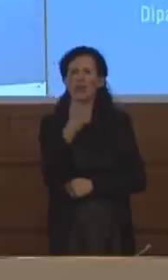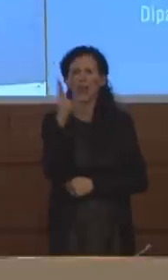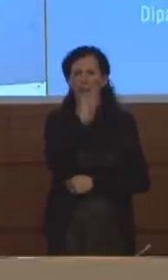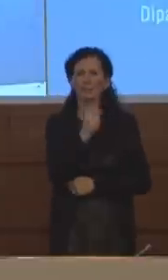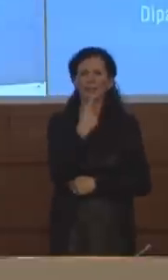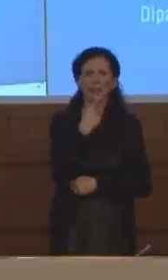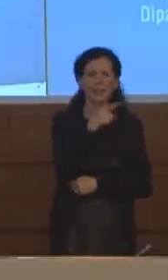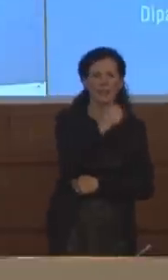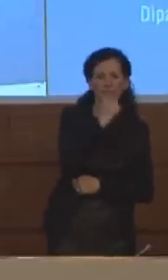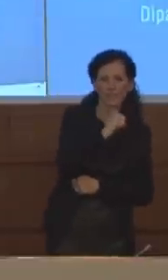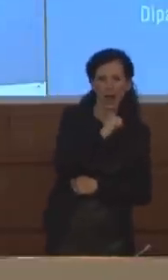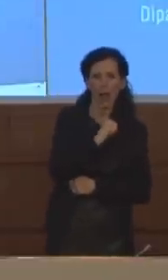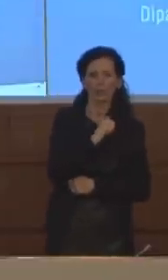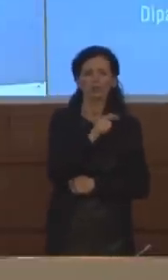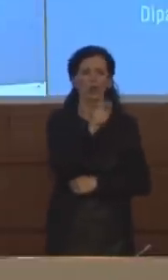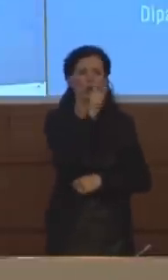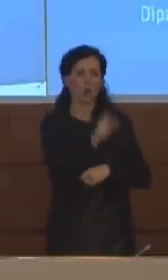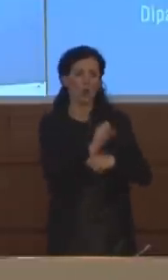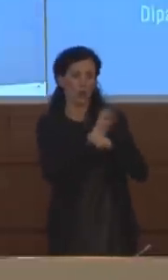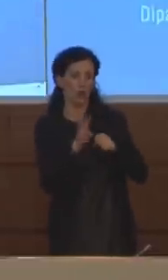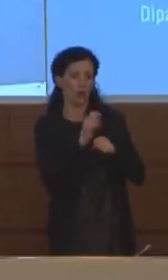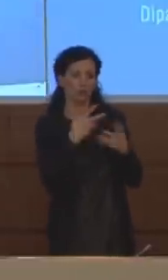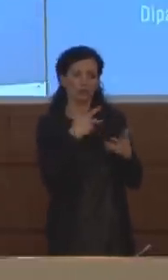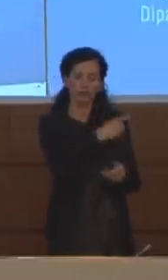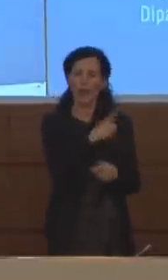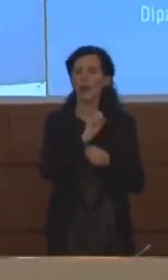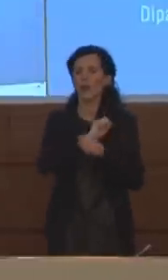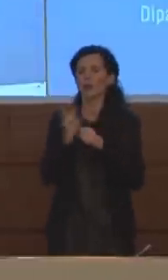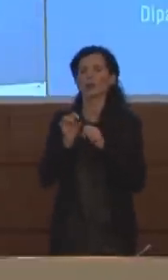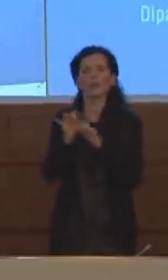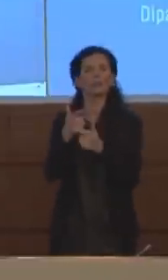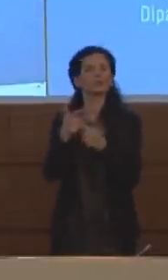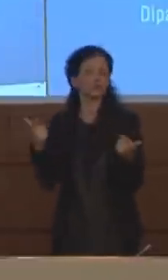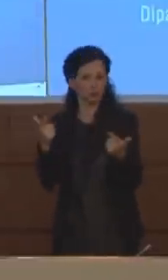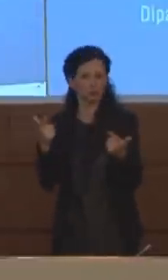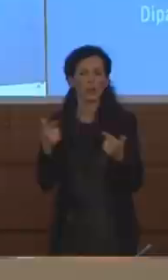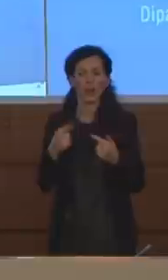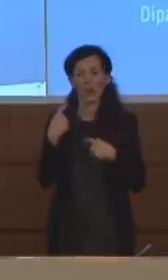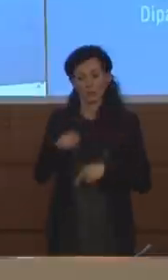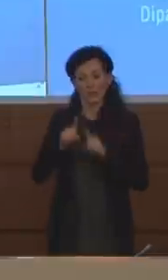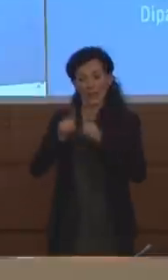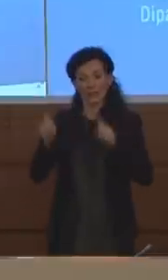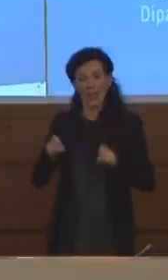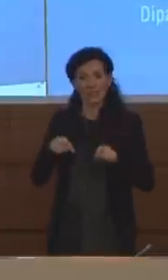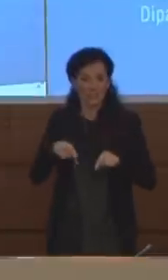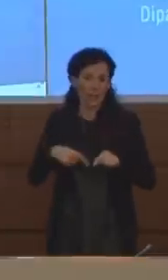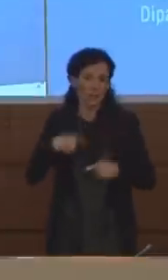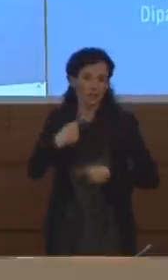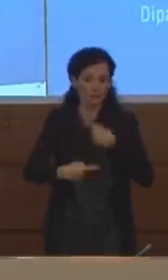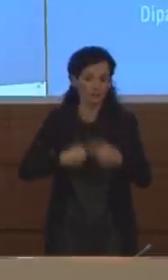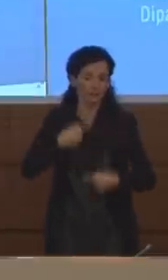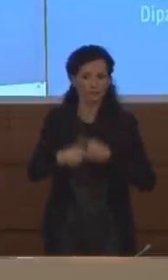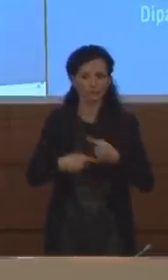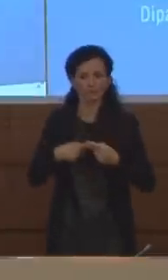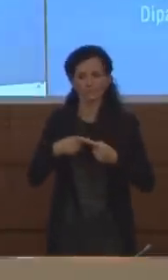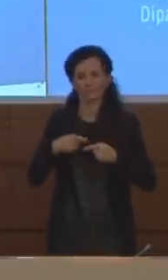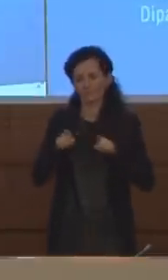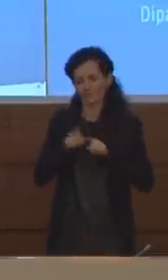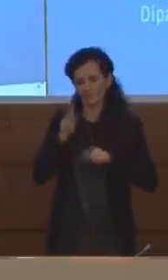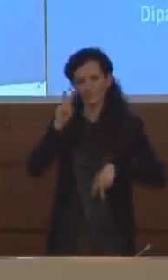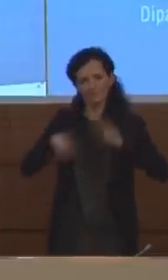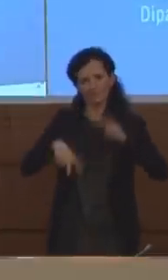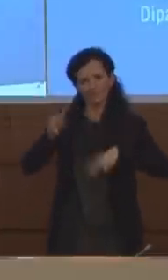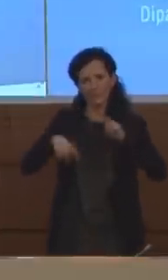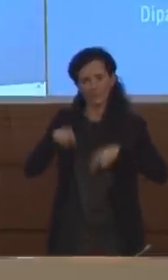negativi bene questi test a oggi sono in fase di messa a punto di validazione e quindi in realtà questa è una realtà molto